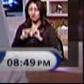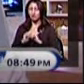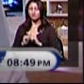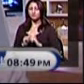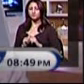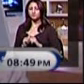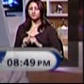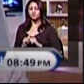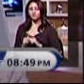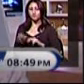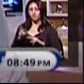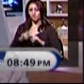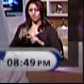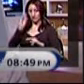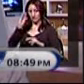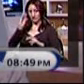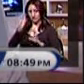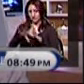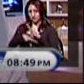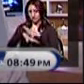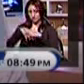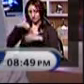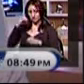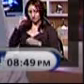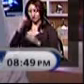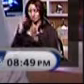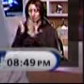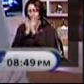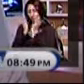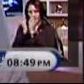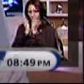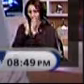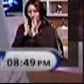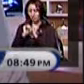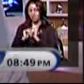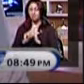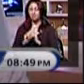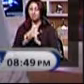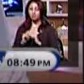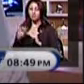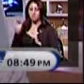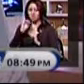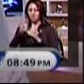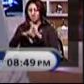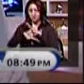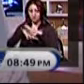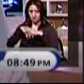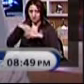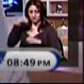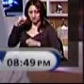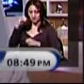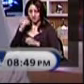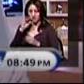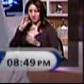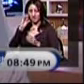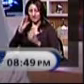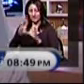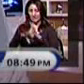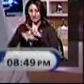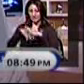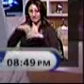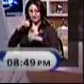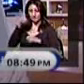انا بعتبر ان انا روائي، انا جمهوري هو قراء الادب، ما ماليش علاقه بجمهور تاني. اللي بيعمل اعداد عن روايه من رواياتي